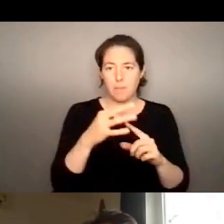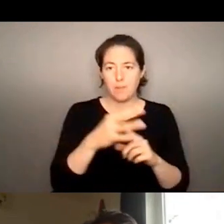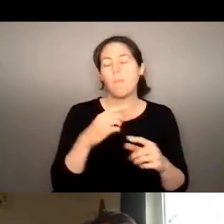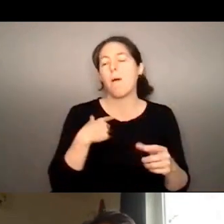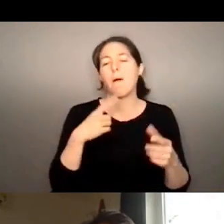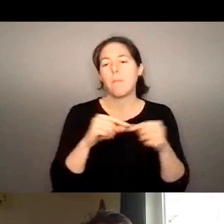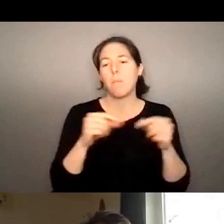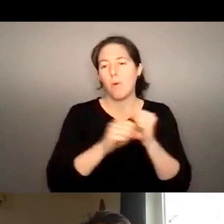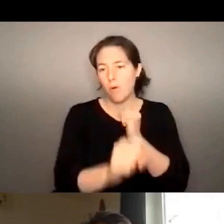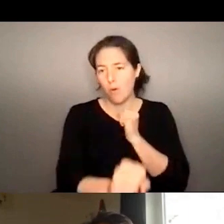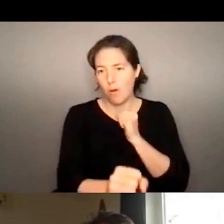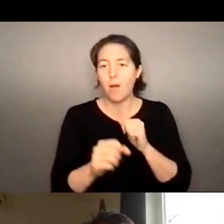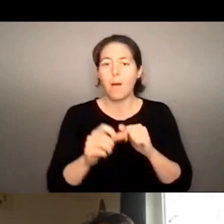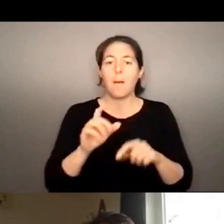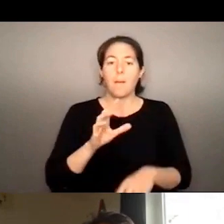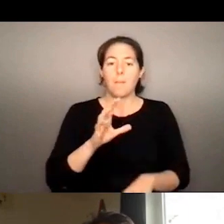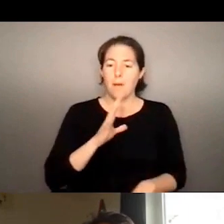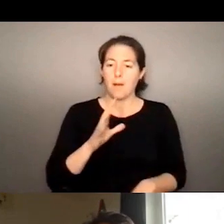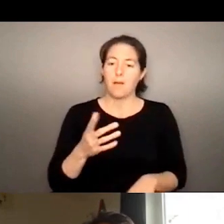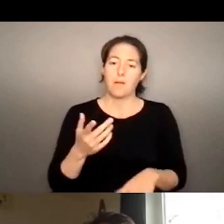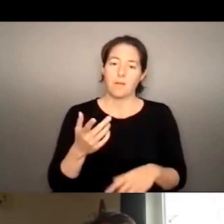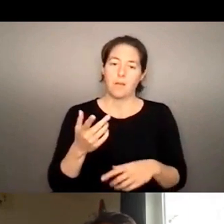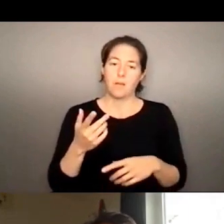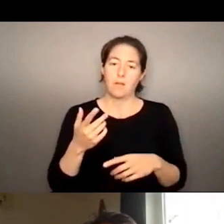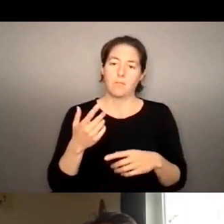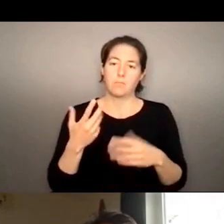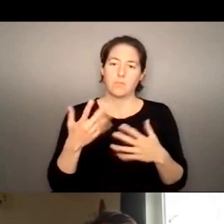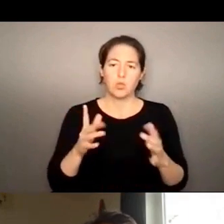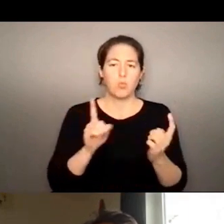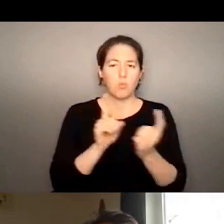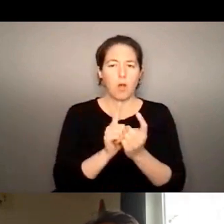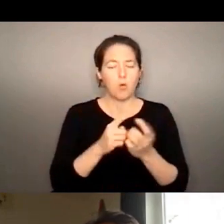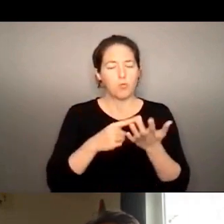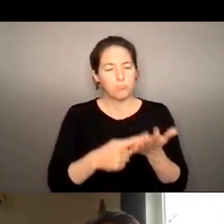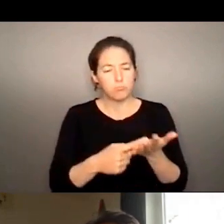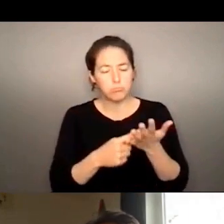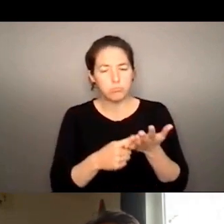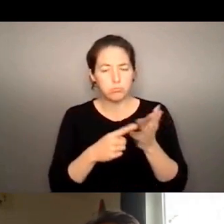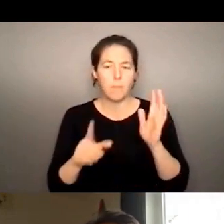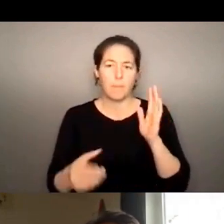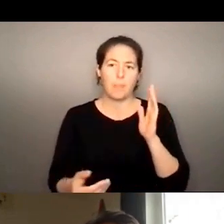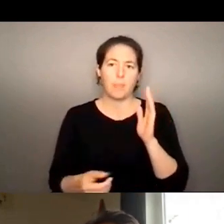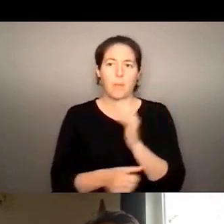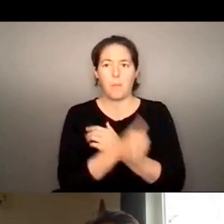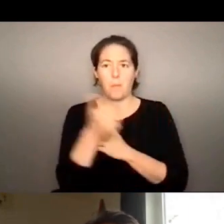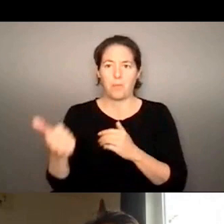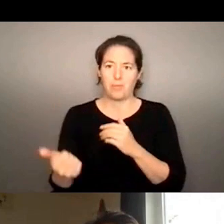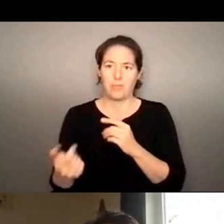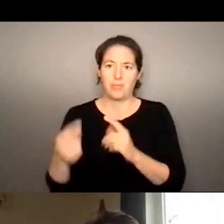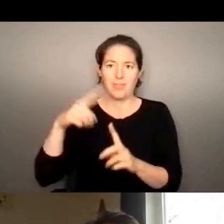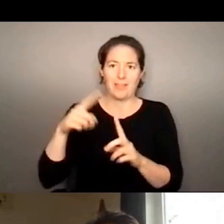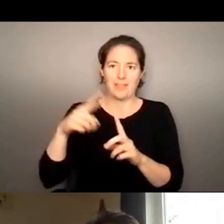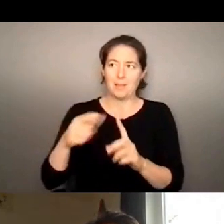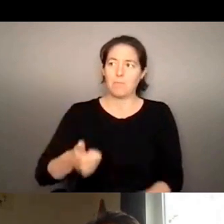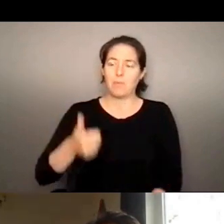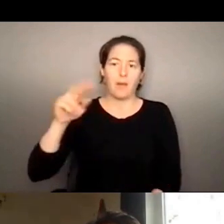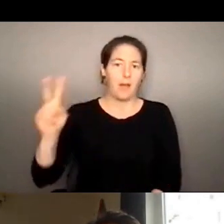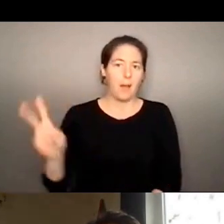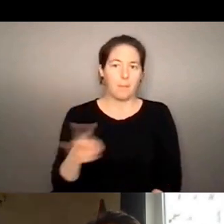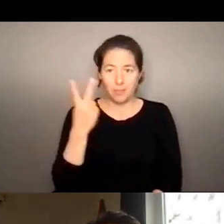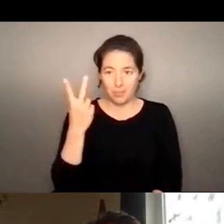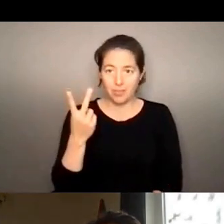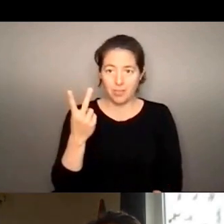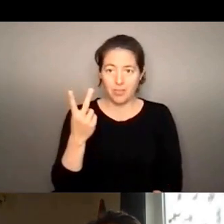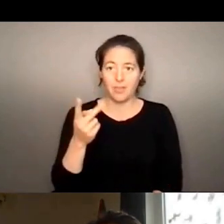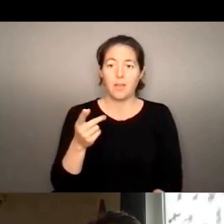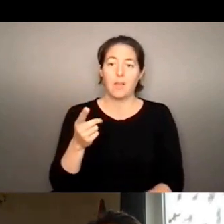mais on a eu, c'est ça, à travers une série de rencontres, on a développé une technique où c'est beaucoup plus rapide et puis ça nous permet de travailler à